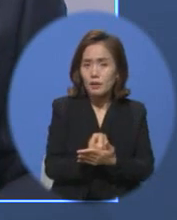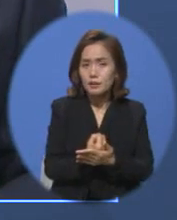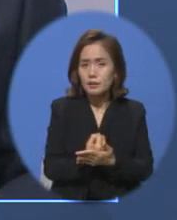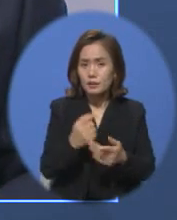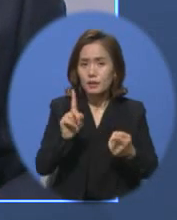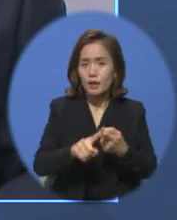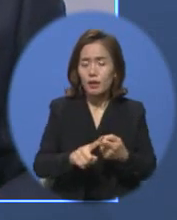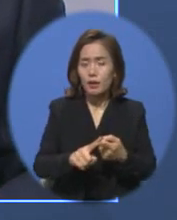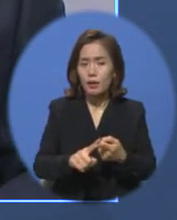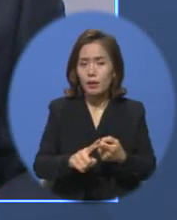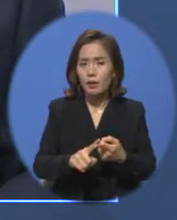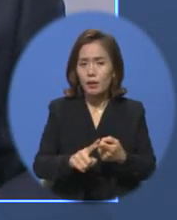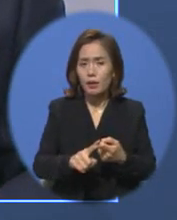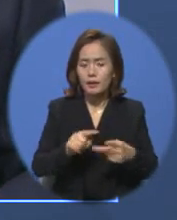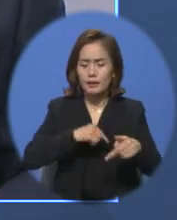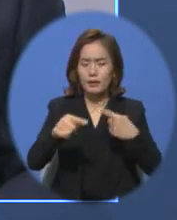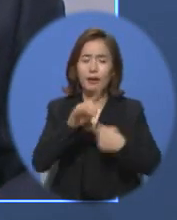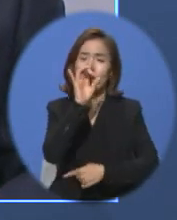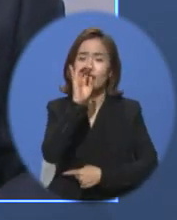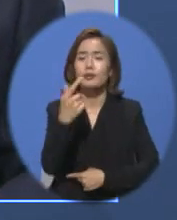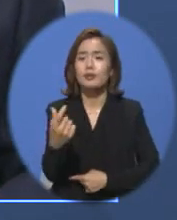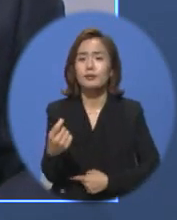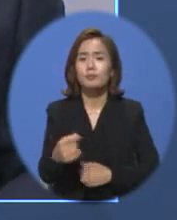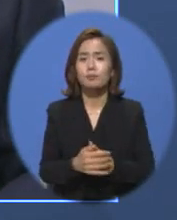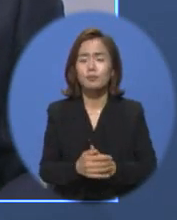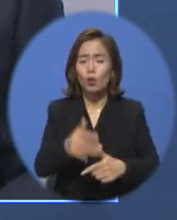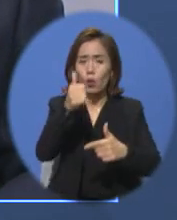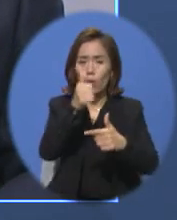재산 이나개인소유로이해할수는없다고생각합니다.